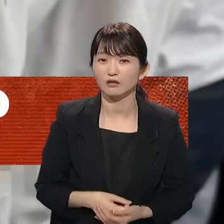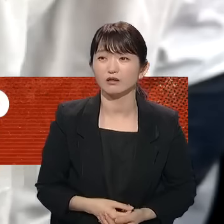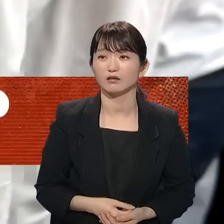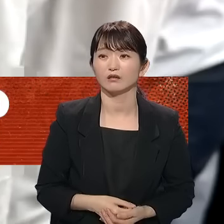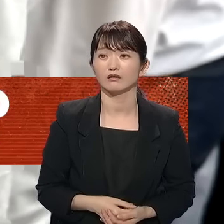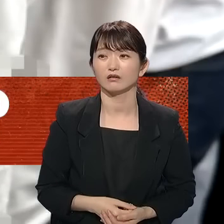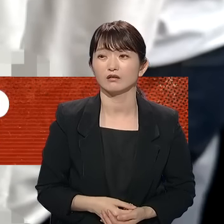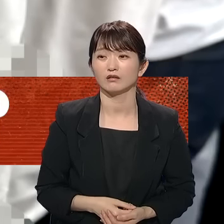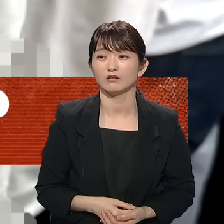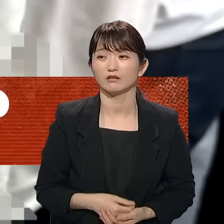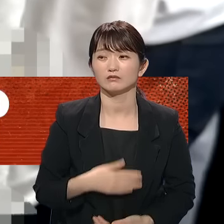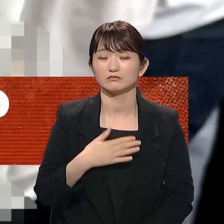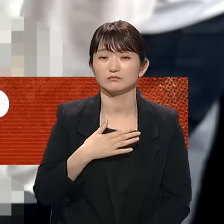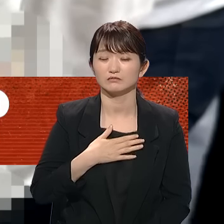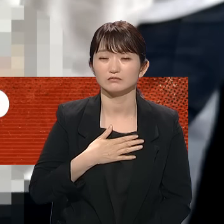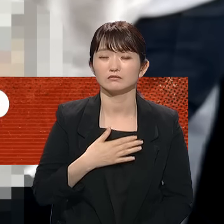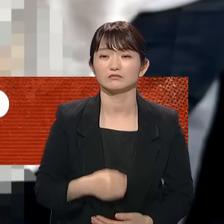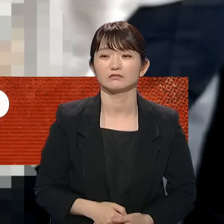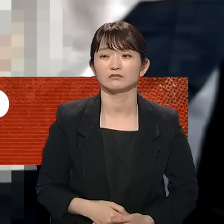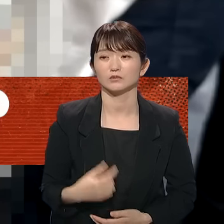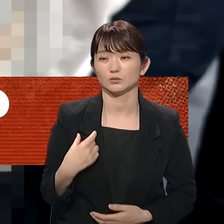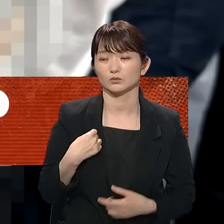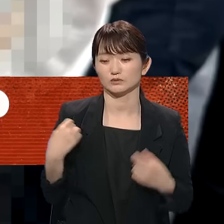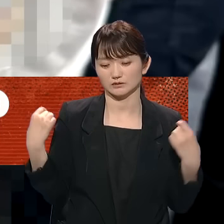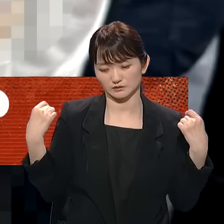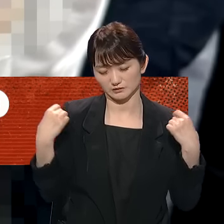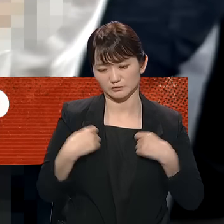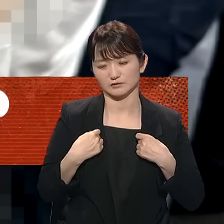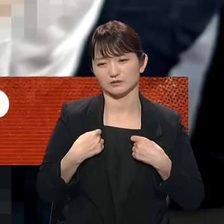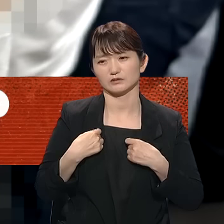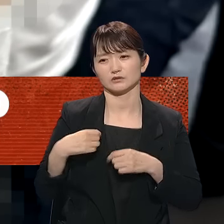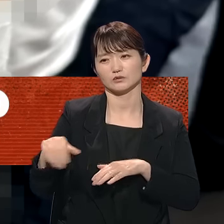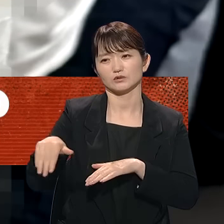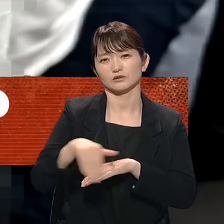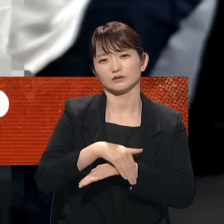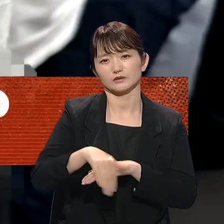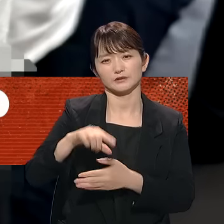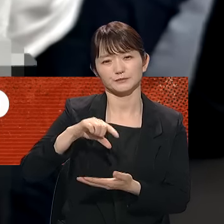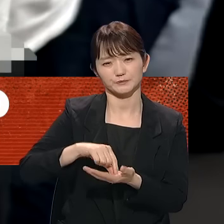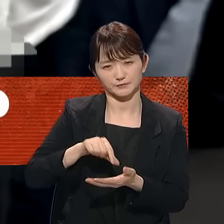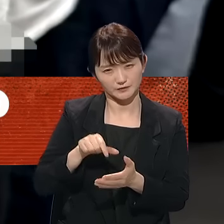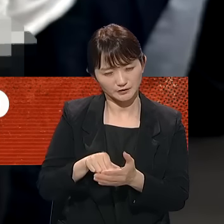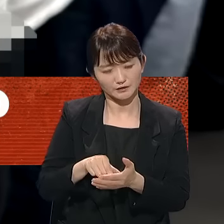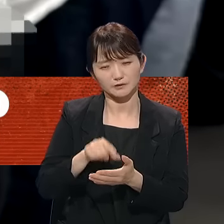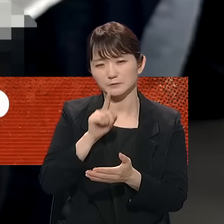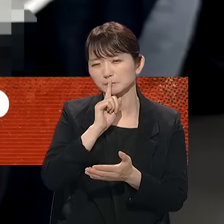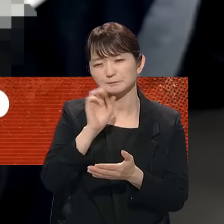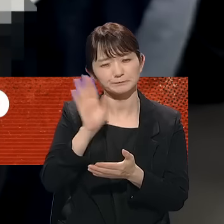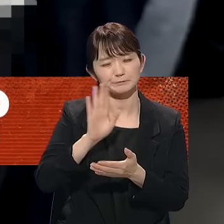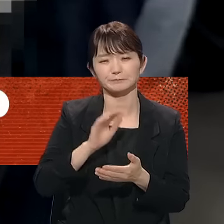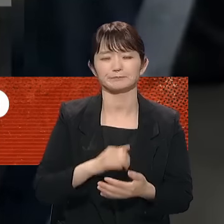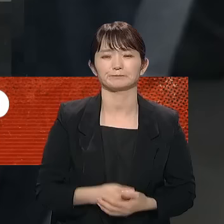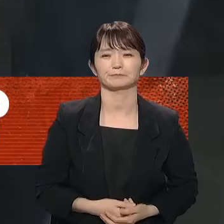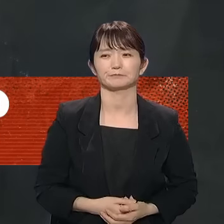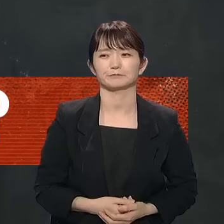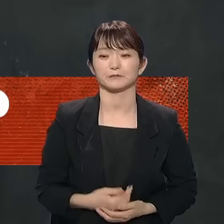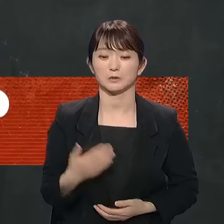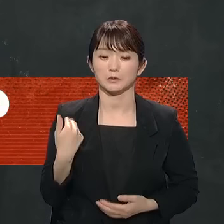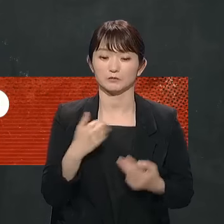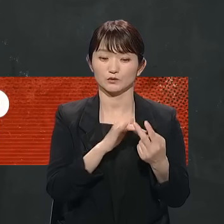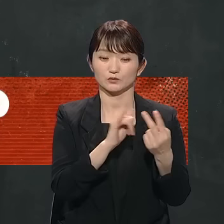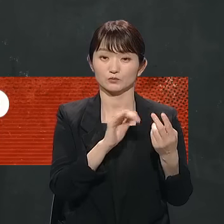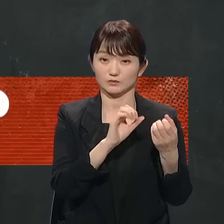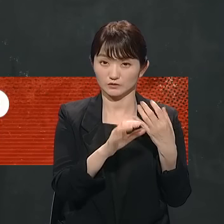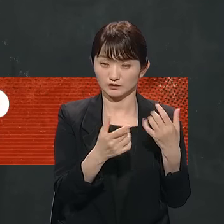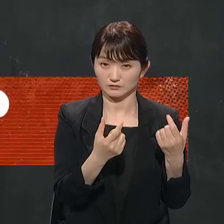보네요. 그러니까 저는 저런 옷을 입고 다니는 게 적절하다 이런 표현은 하지 않겠습니다만, 근데 조금 전에 이제 두 분